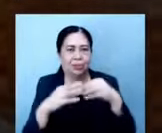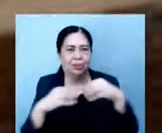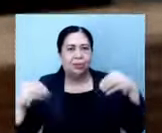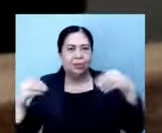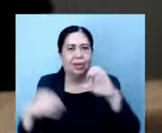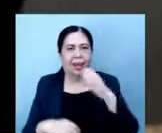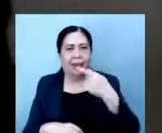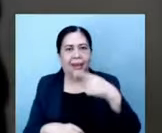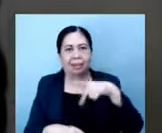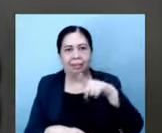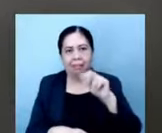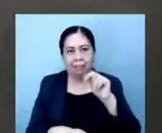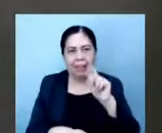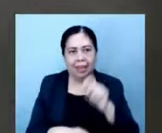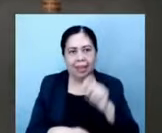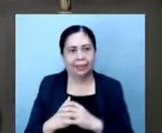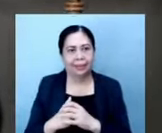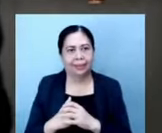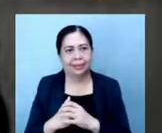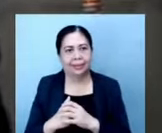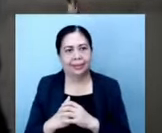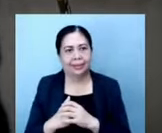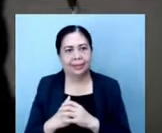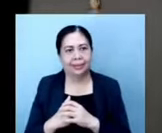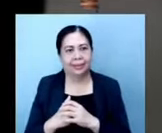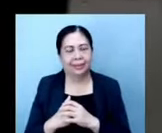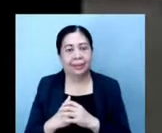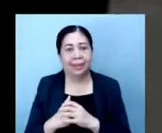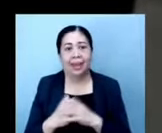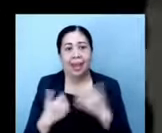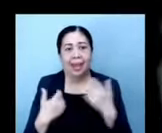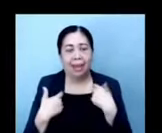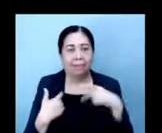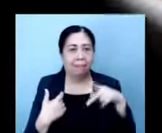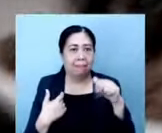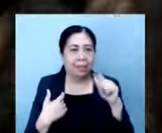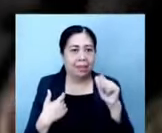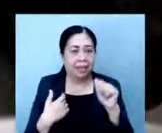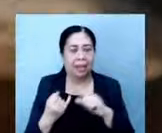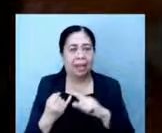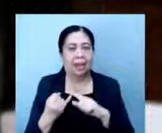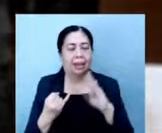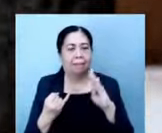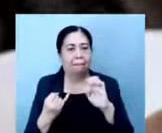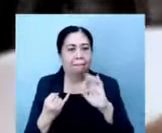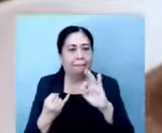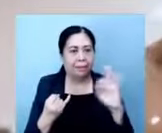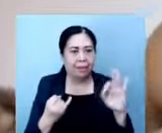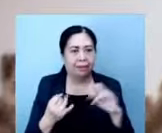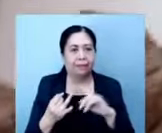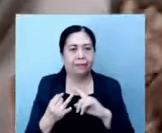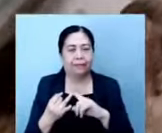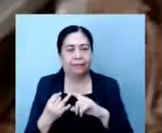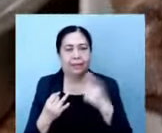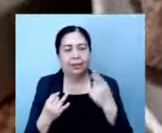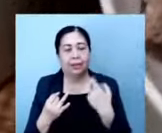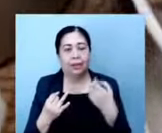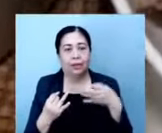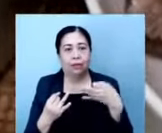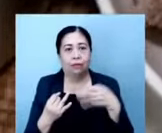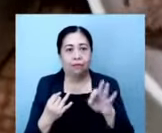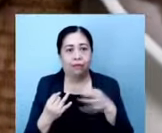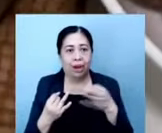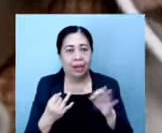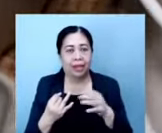kapuso. Yung ating beef, at syempre, yung ating piniritong